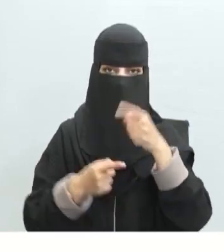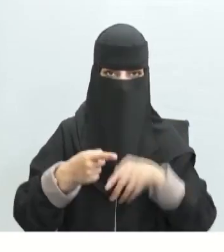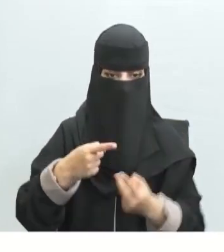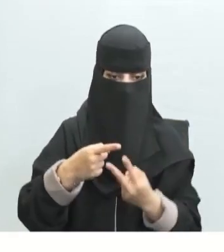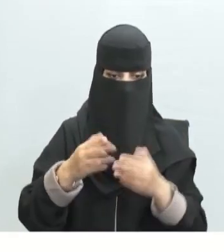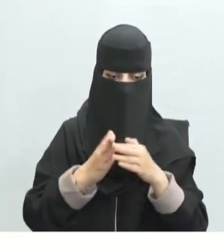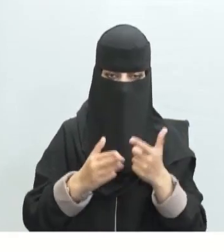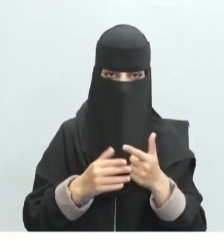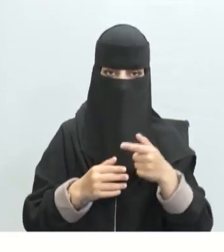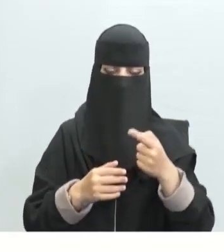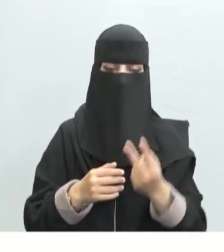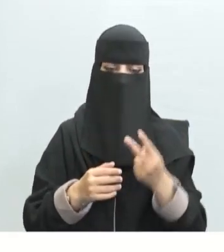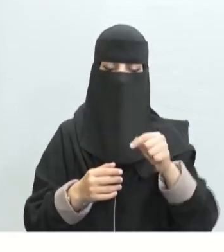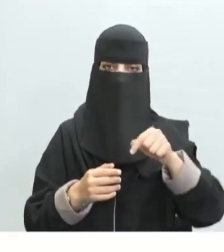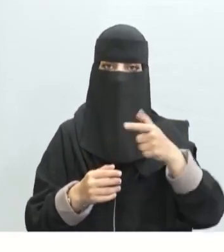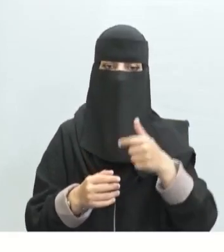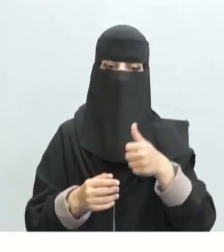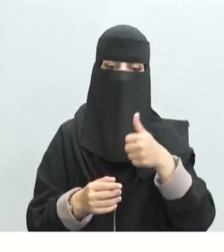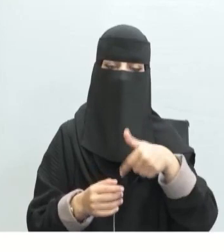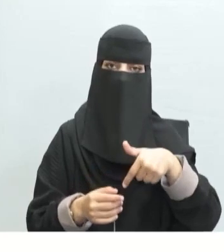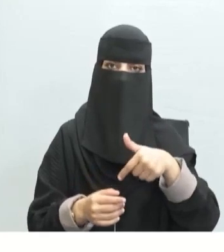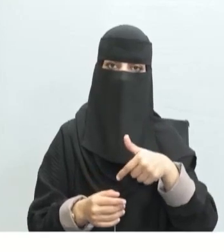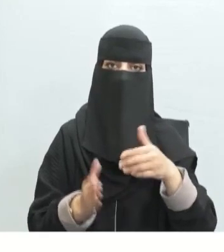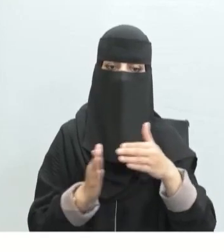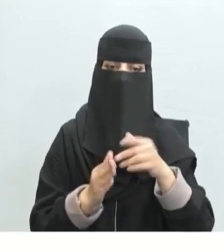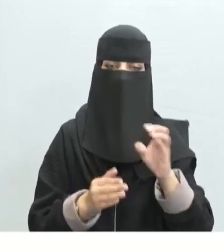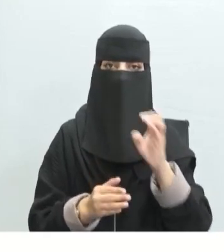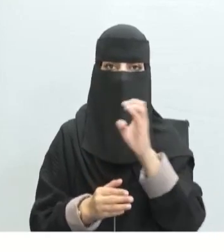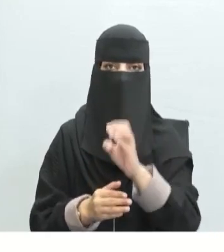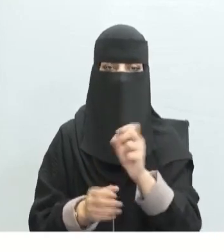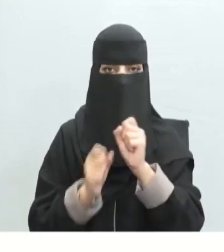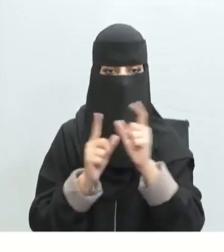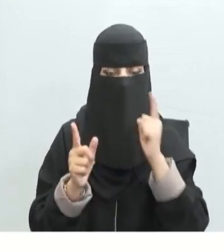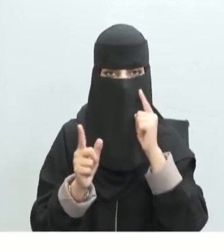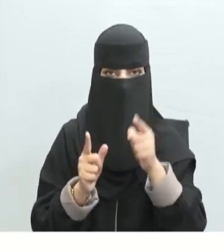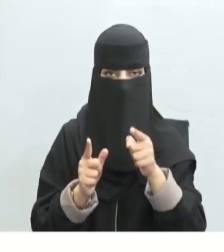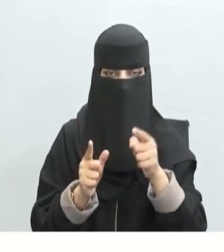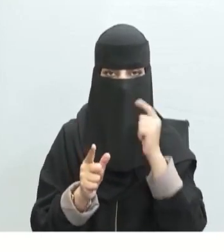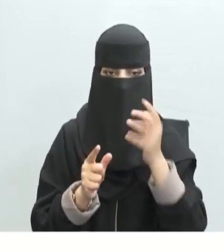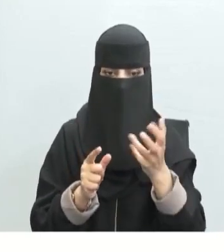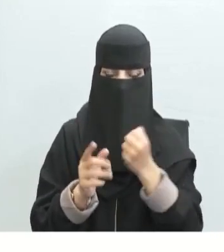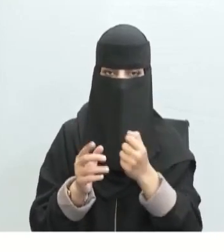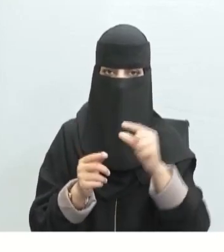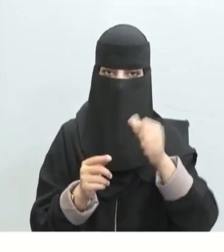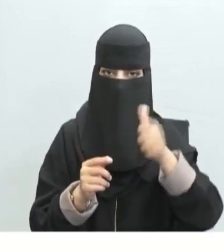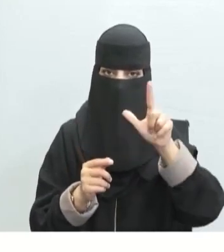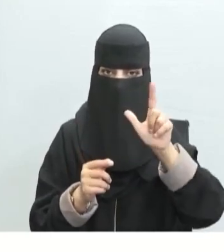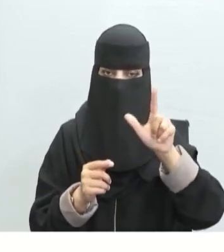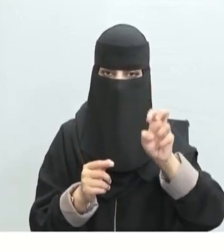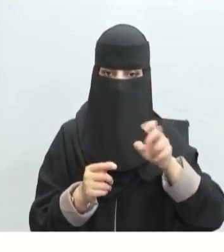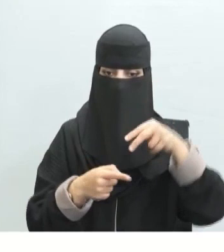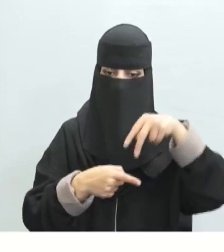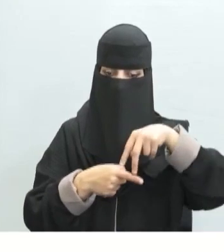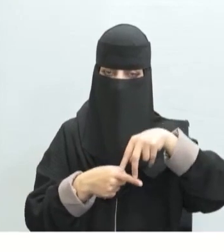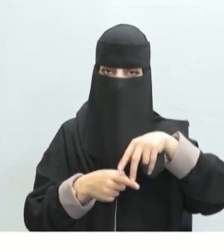7.61 او 7.6 تقريبا يعني بهذه الصوره وكذا نكون احنا جبنا الداله المثلثيه